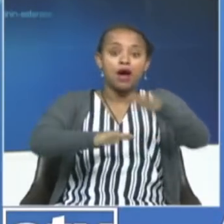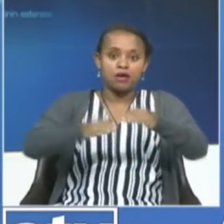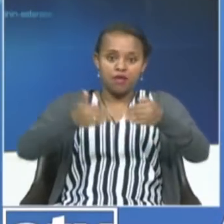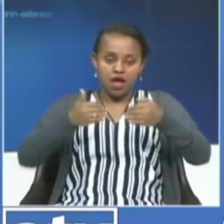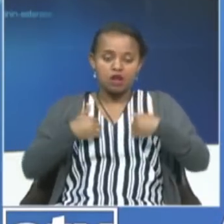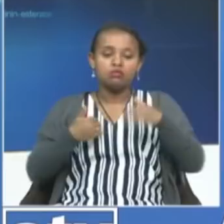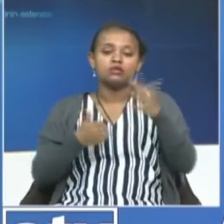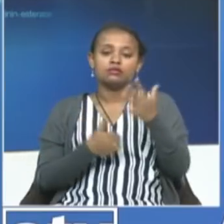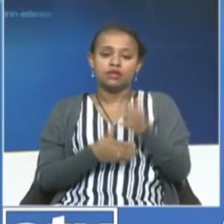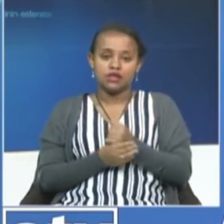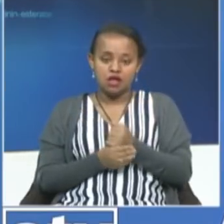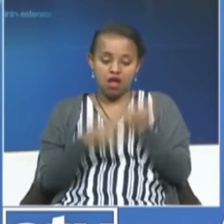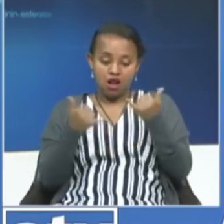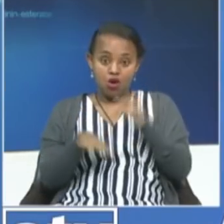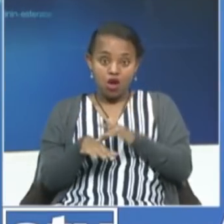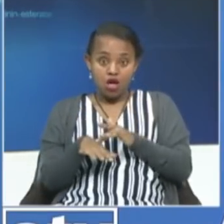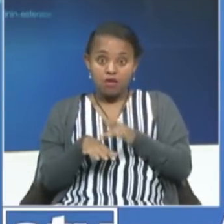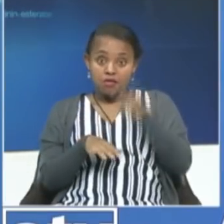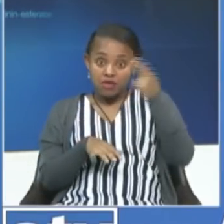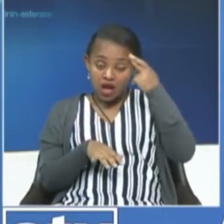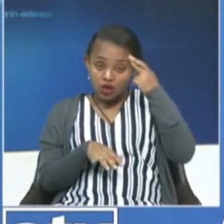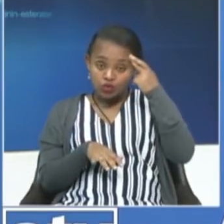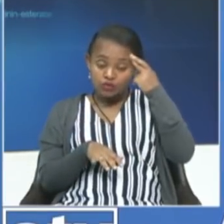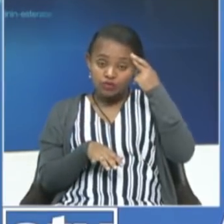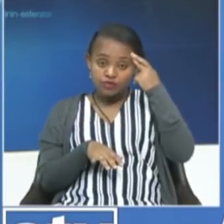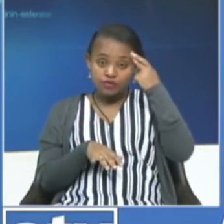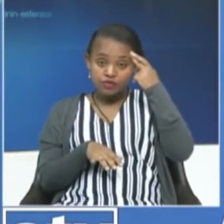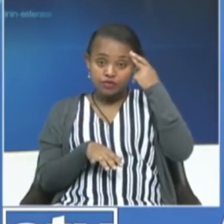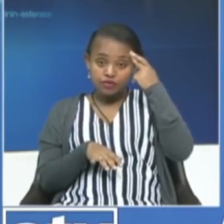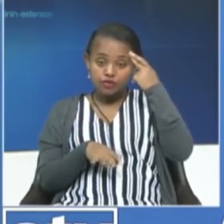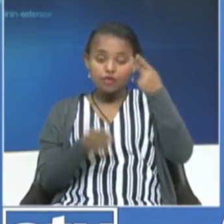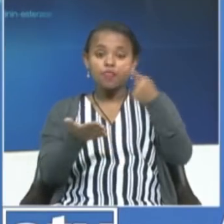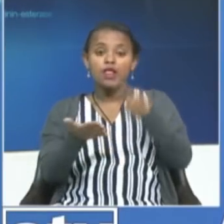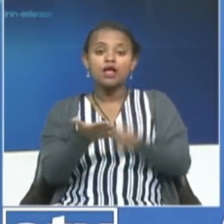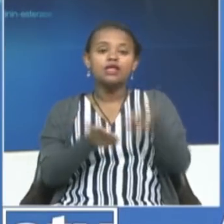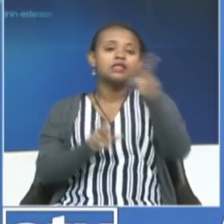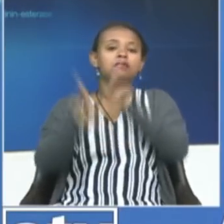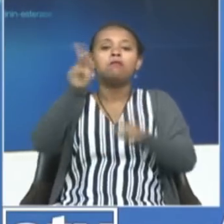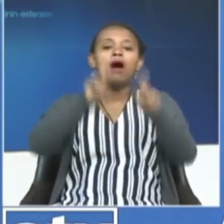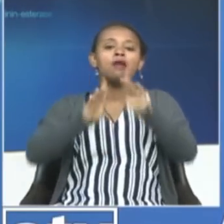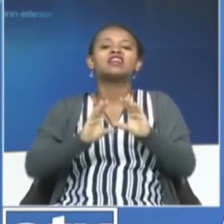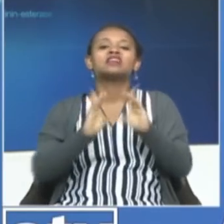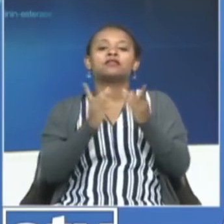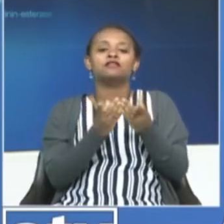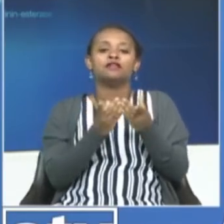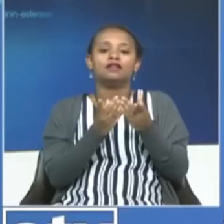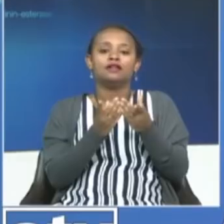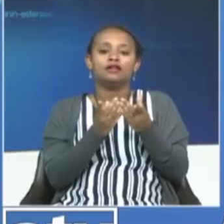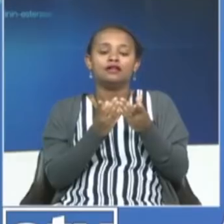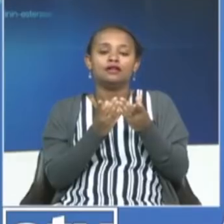ነገር ይመስለኛል አሁን ላይ። ምክንያቱም እነዚህ ማህበረሰብ ክፍል